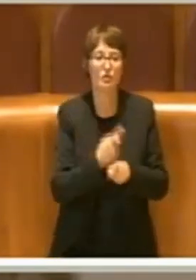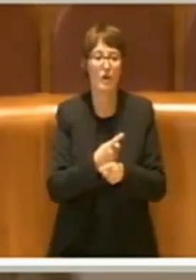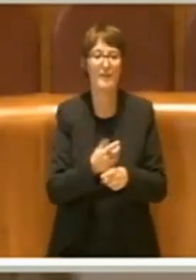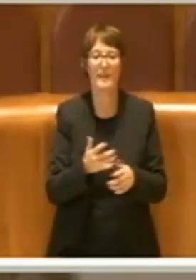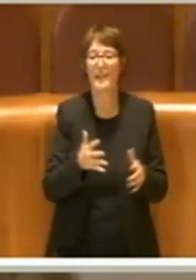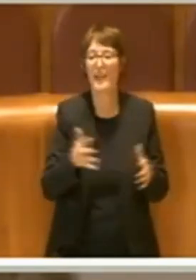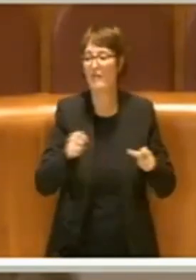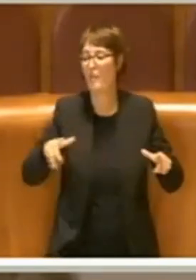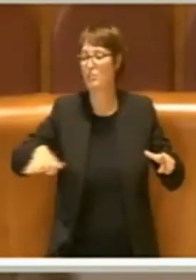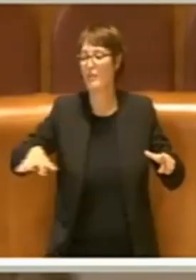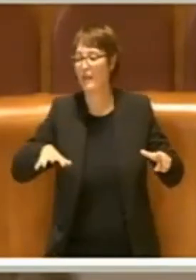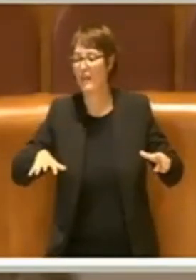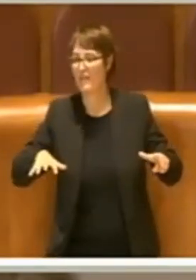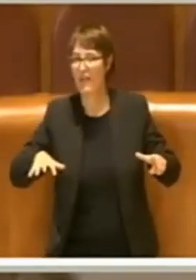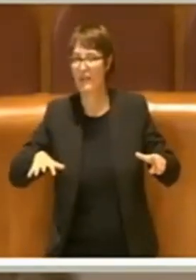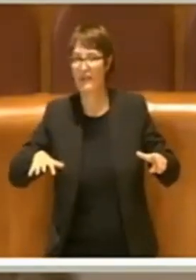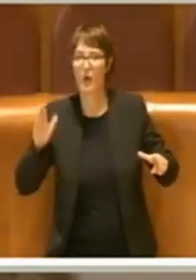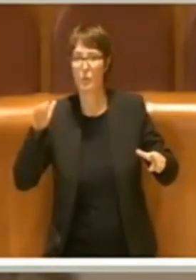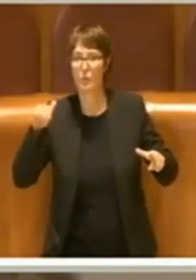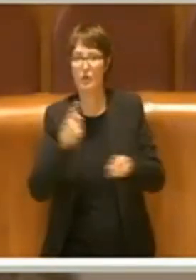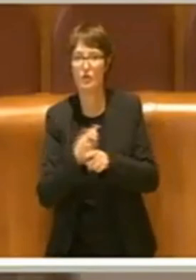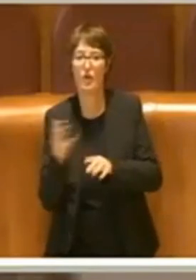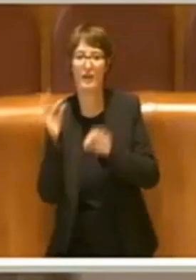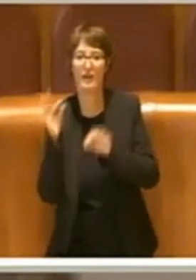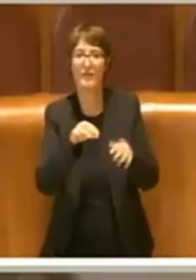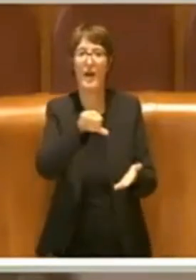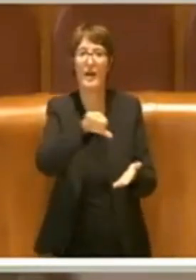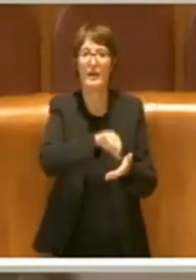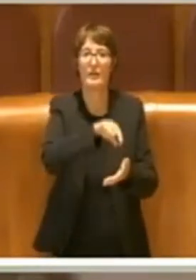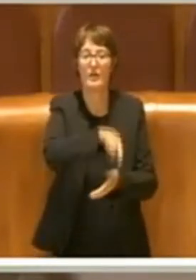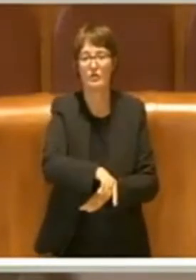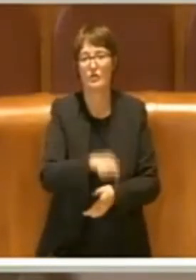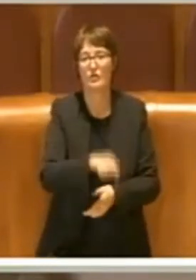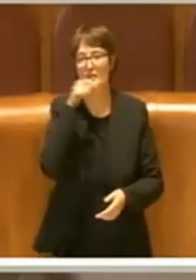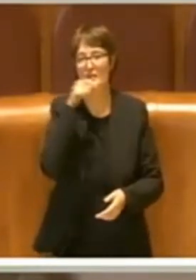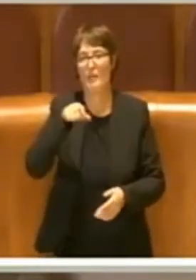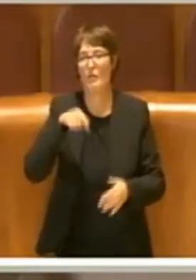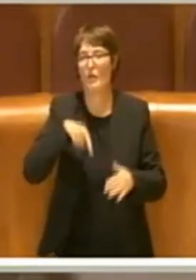ad una metropolitana che sia efficiente ed efficace. Grazie.